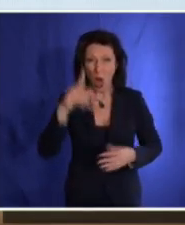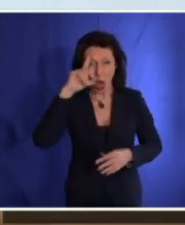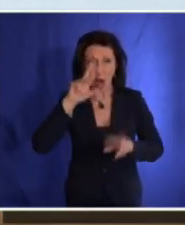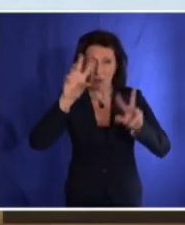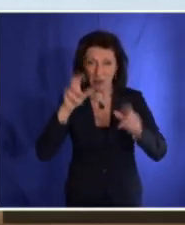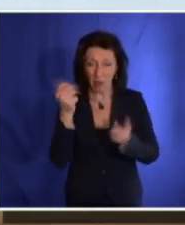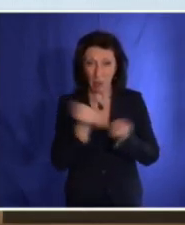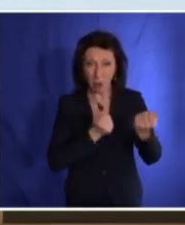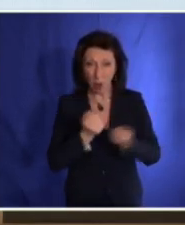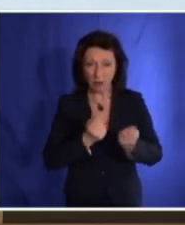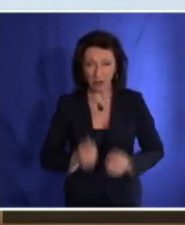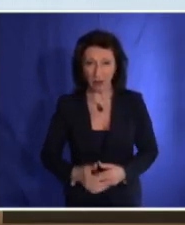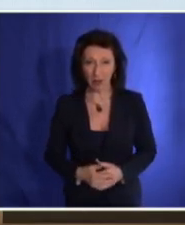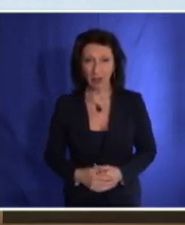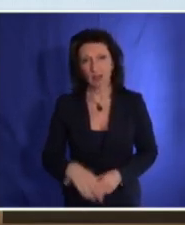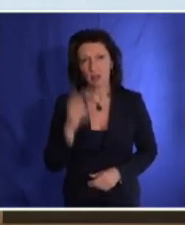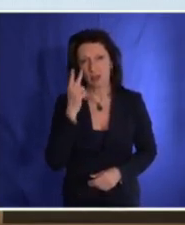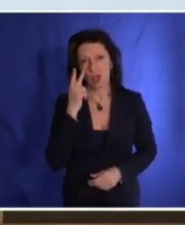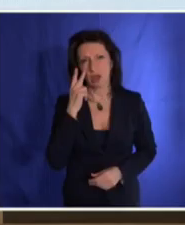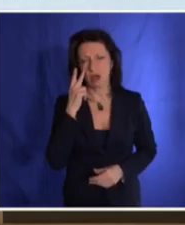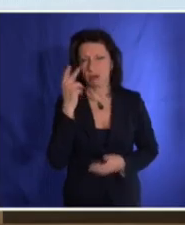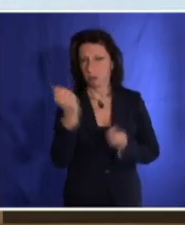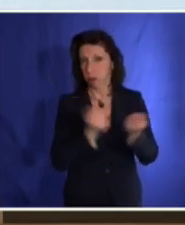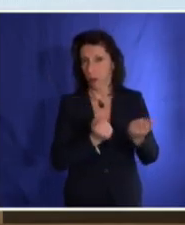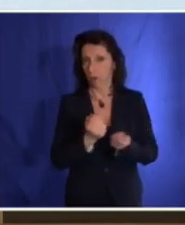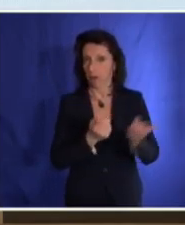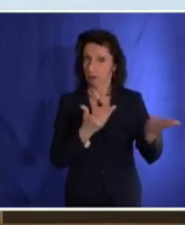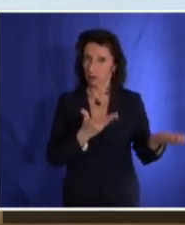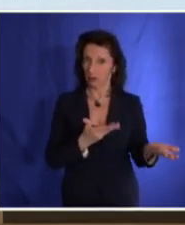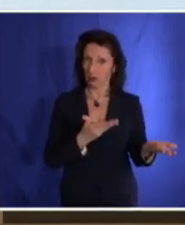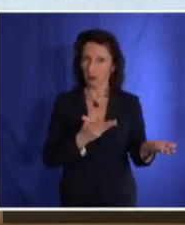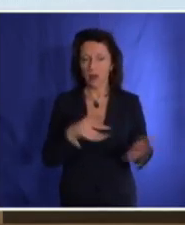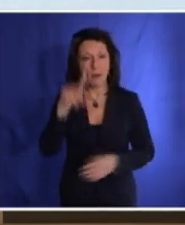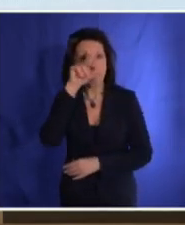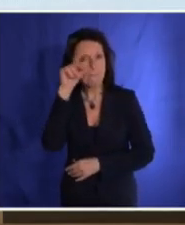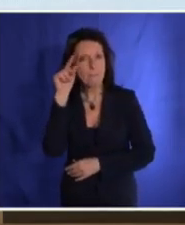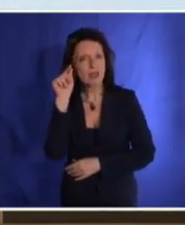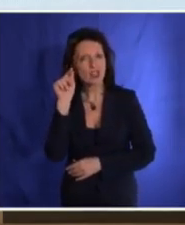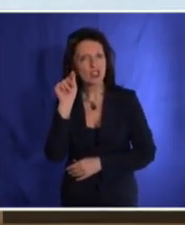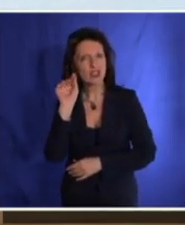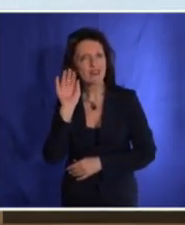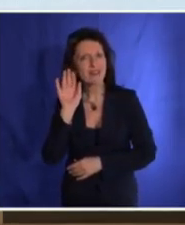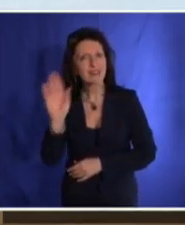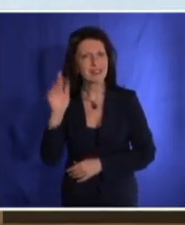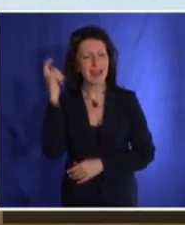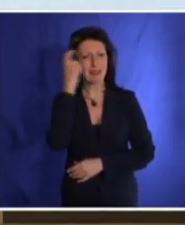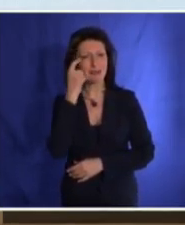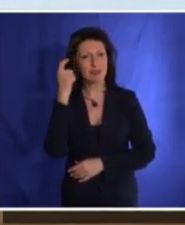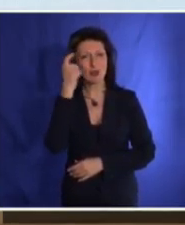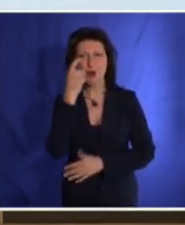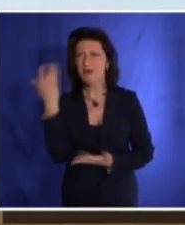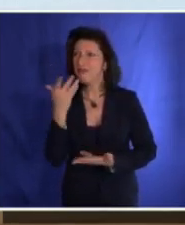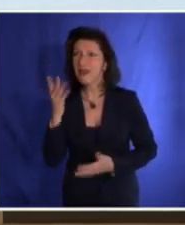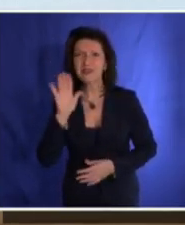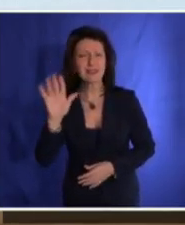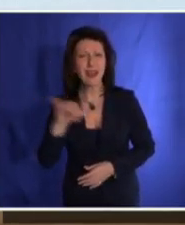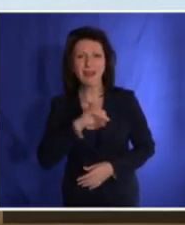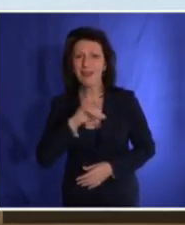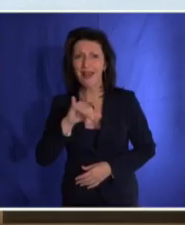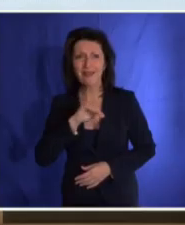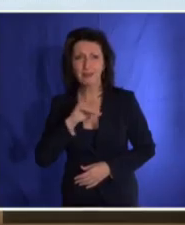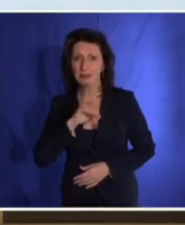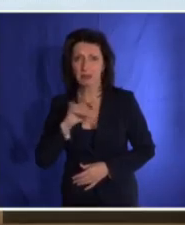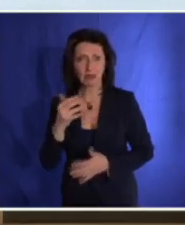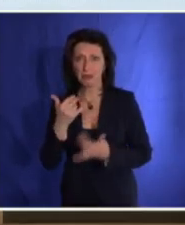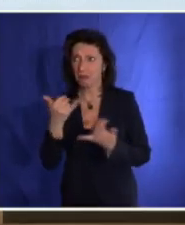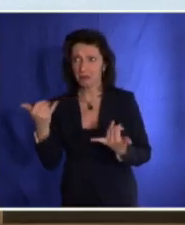ist es offensichtlich, dass sich die Politik von den Sorgen und Interessen der Menschen wegbewegt. Ja, mehr noch, liebe